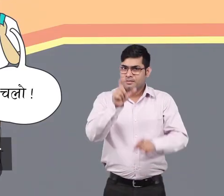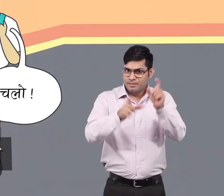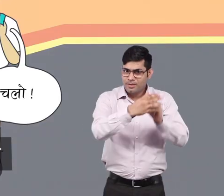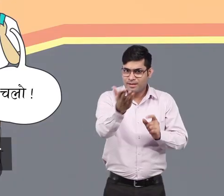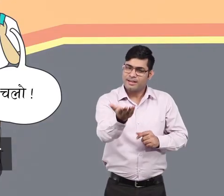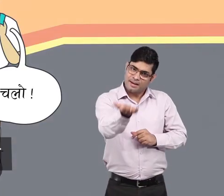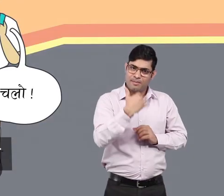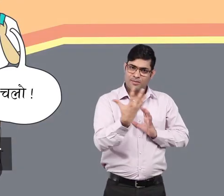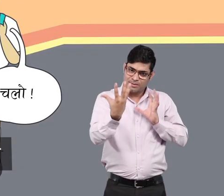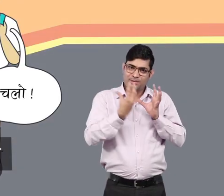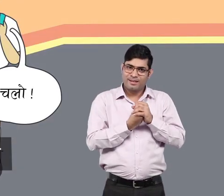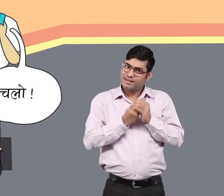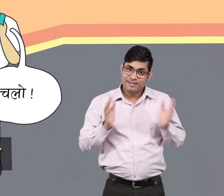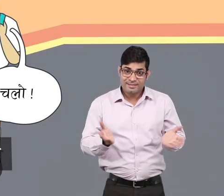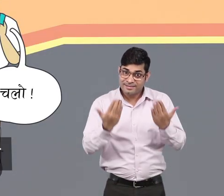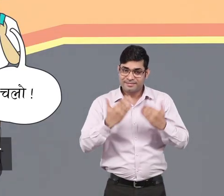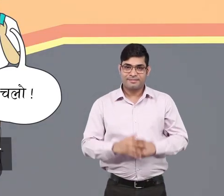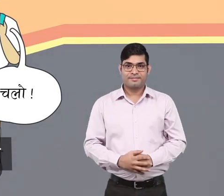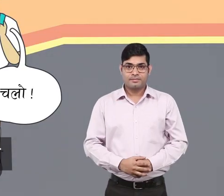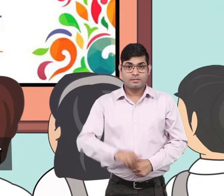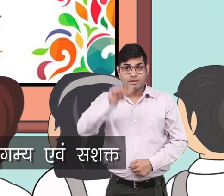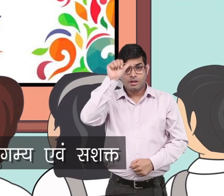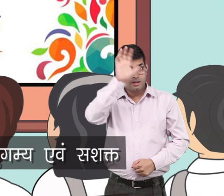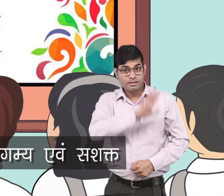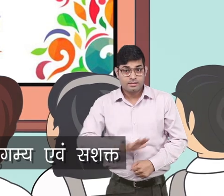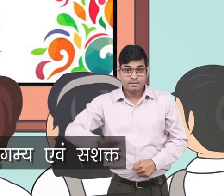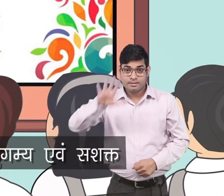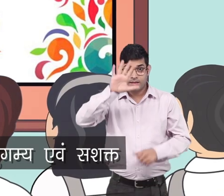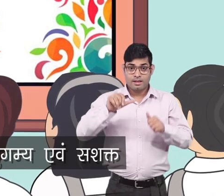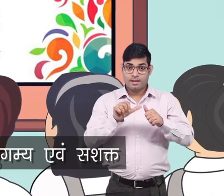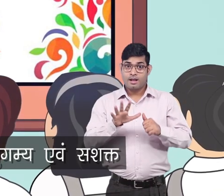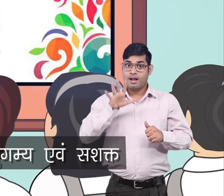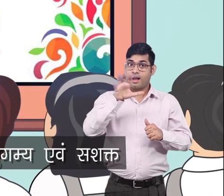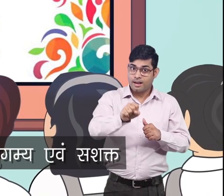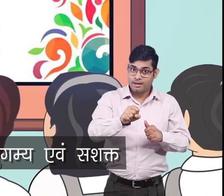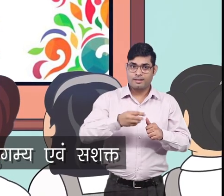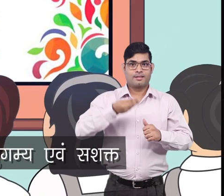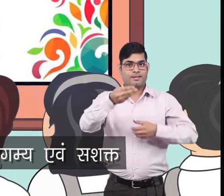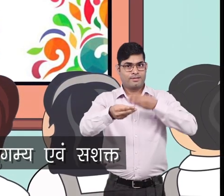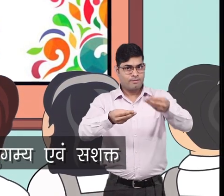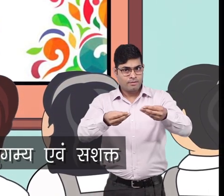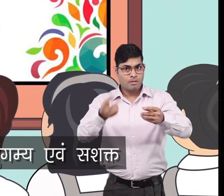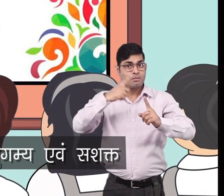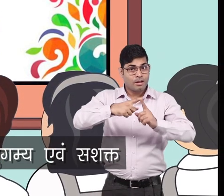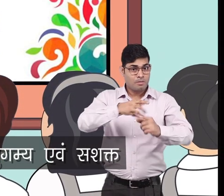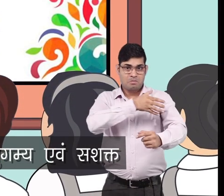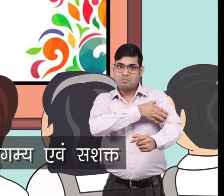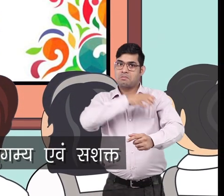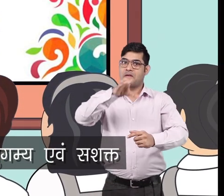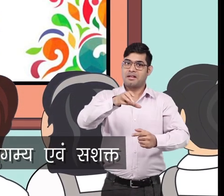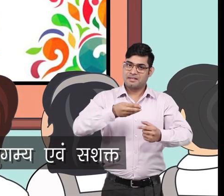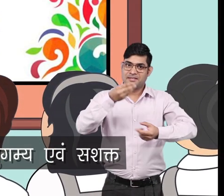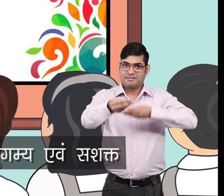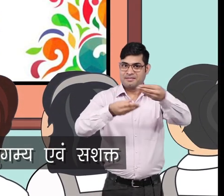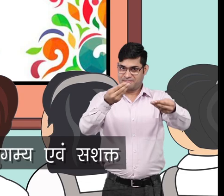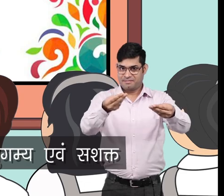आओ चलो मेरे साथ, हम बनाएंगे भारत को सुगम्य एवं सशक्त।